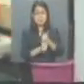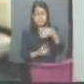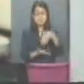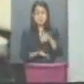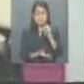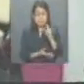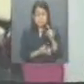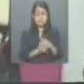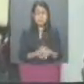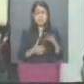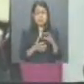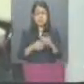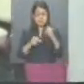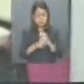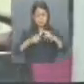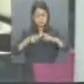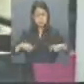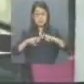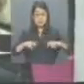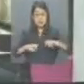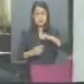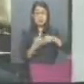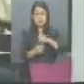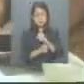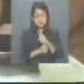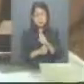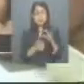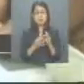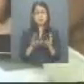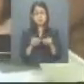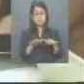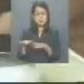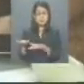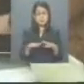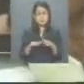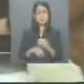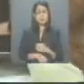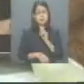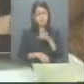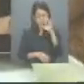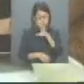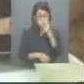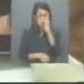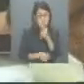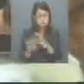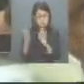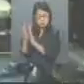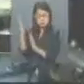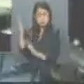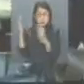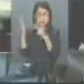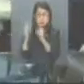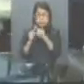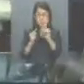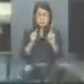าสิ่งแวดล้อมและธรณีพิบัติภัยกรมทรัพยากรธรณีกำหนดจุดพื้นที่เสี่ยงประกอบด้วยบริเวณที่ทำการ